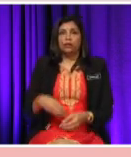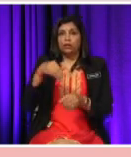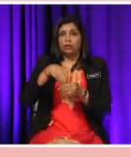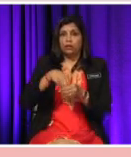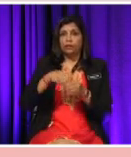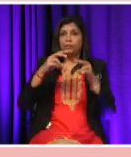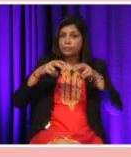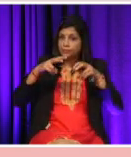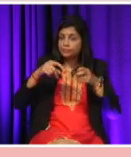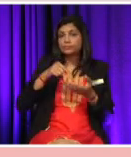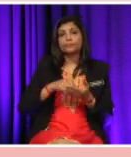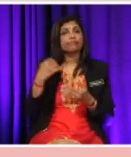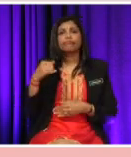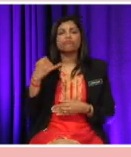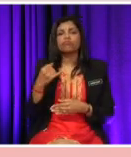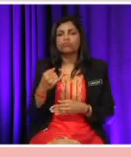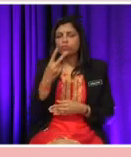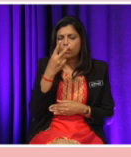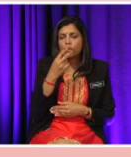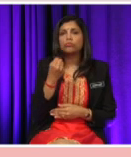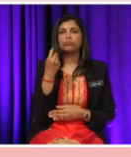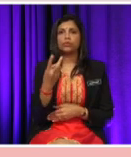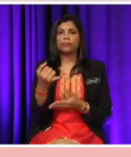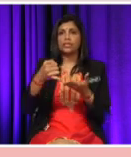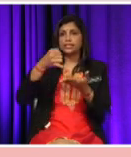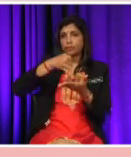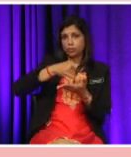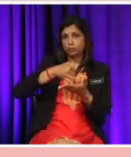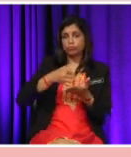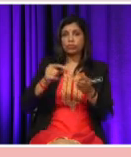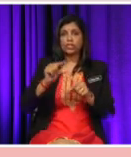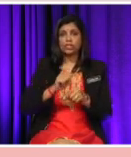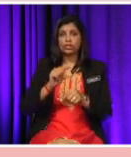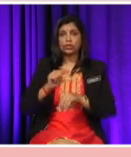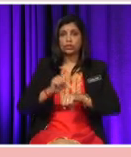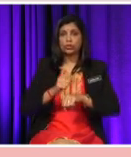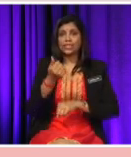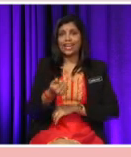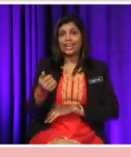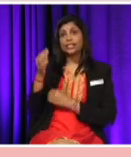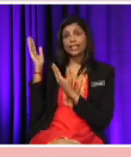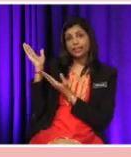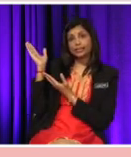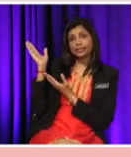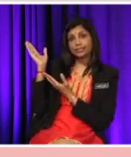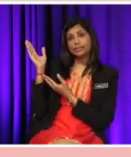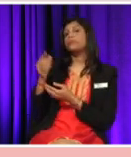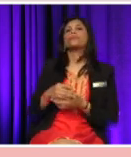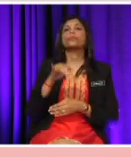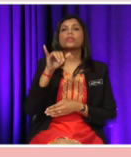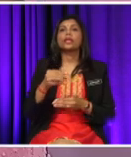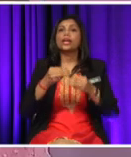nanti si Ibu terangkan dalam radiasi inilah Oke kemudian dimalarkan adalah tekanan dan juga di sini udara